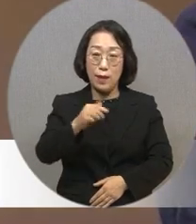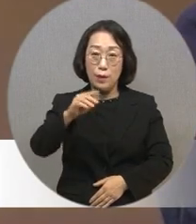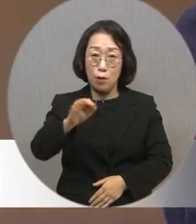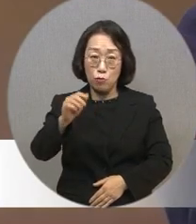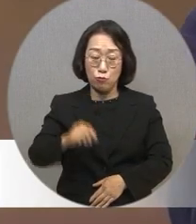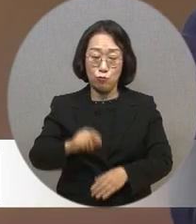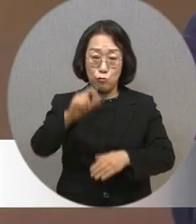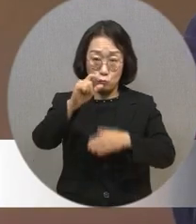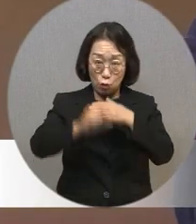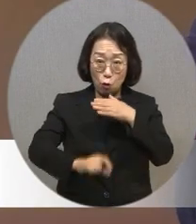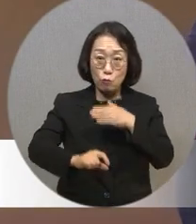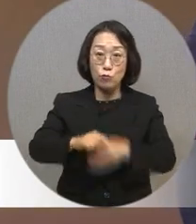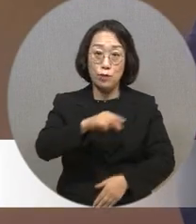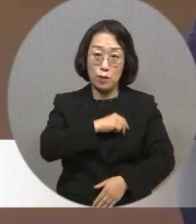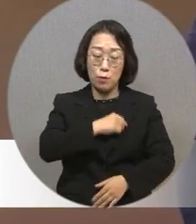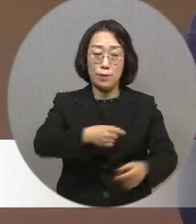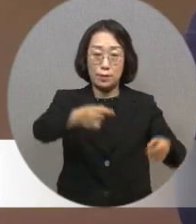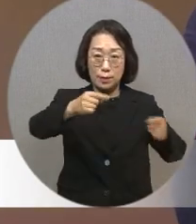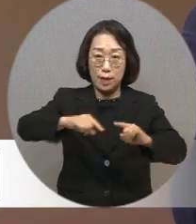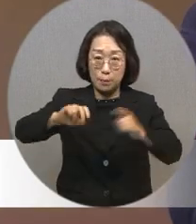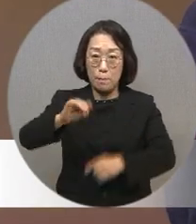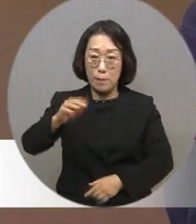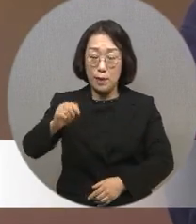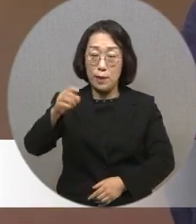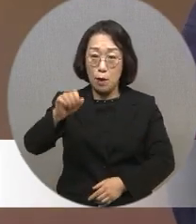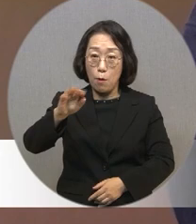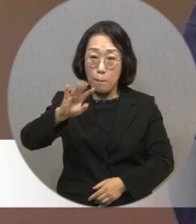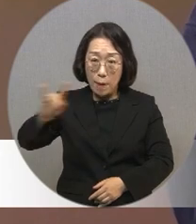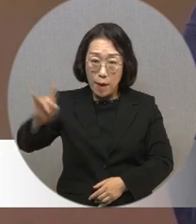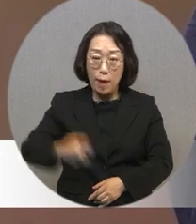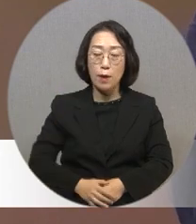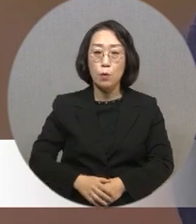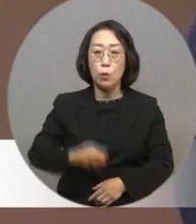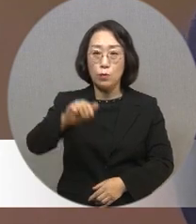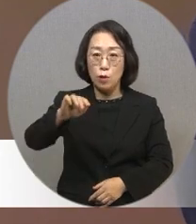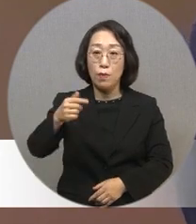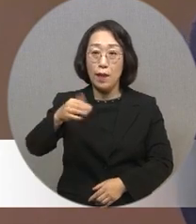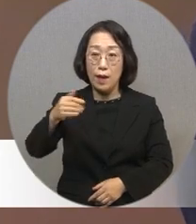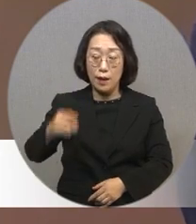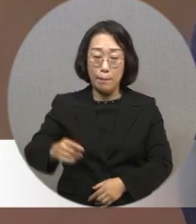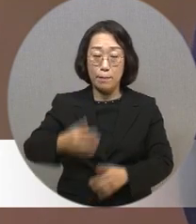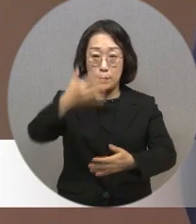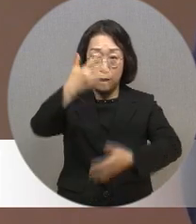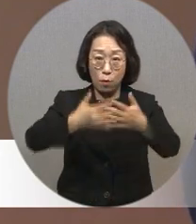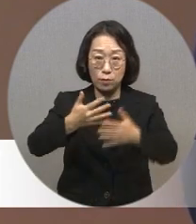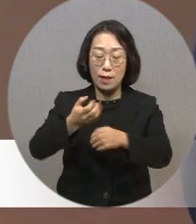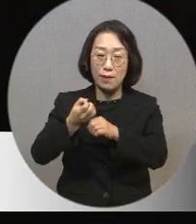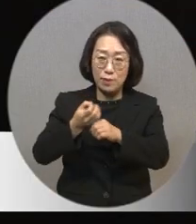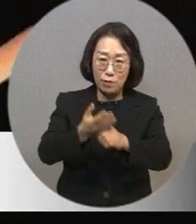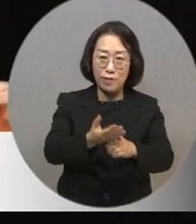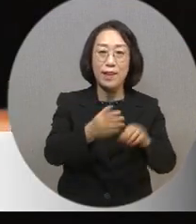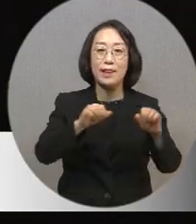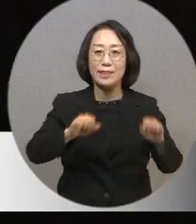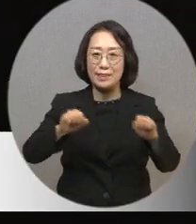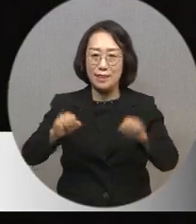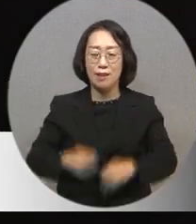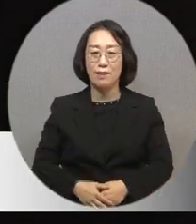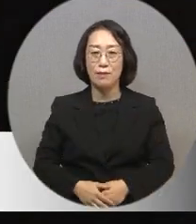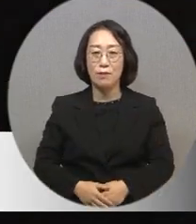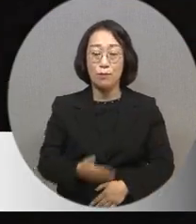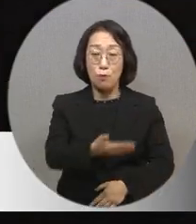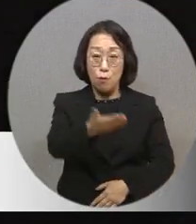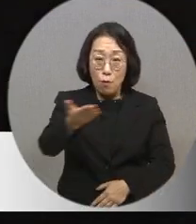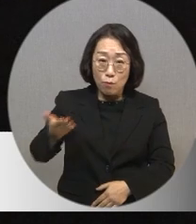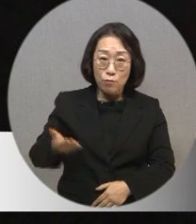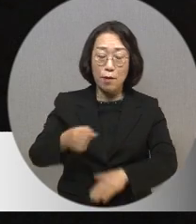서구 의원이 참석했으며 민영배 천하람 국회의원은 축하 영상을 보내 참가자들을 격려했습니다. 여러분이